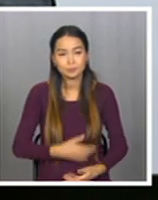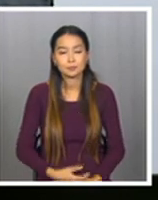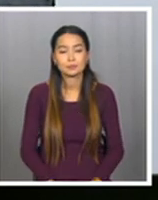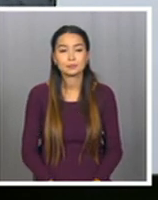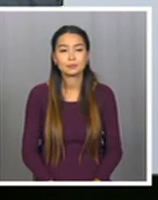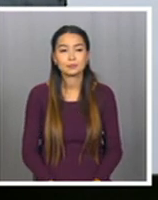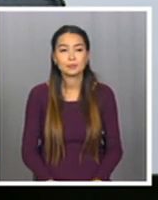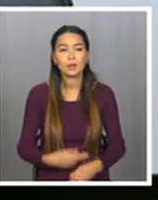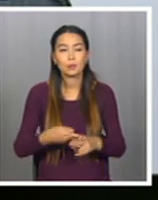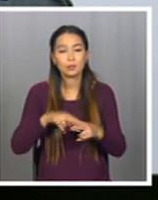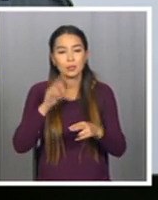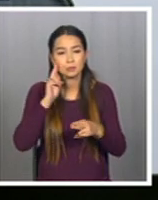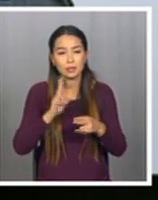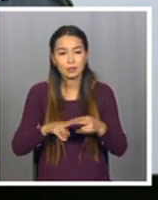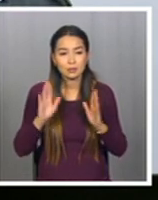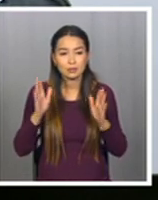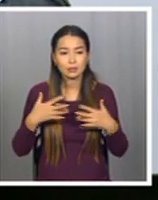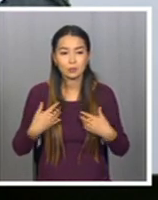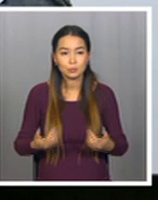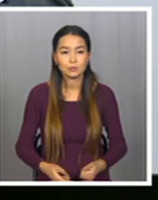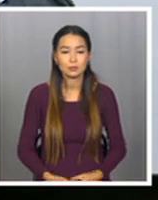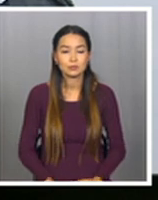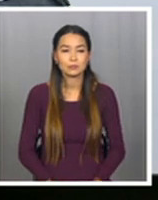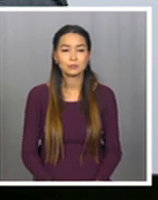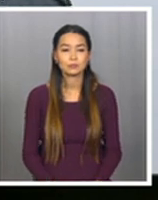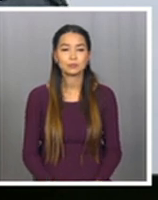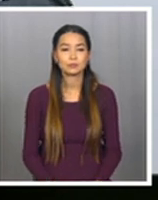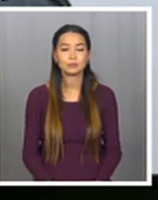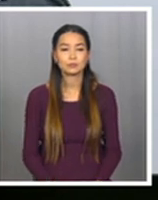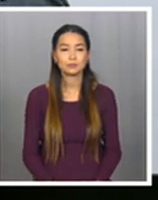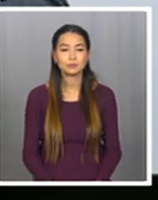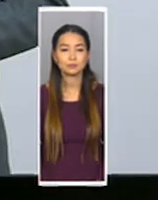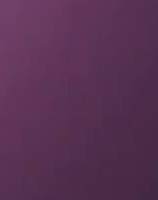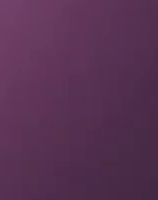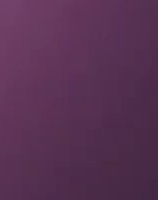шығардық. Осымен бүгінгі сабағымыз аяқталды. Назарларыңызға рахмет. Сау болыңыздар.